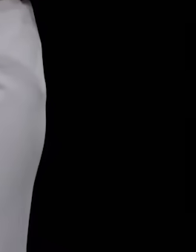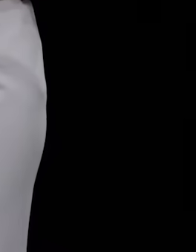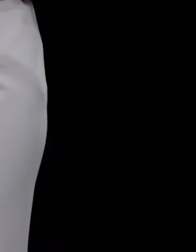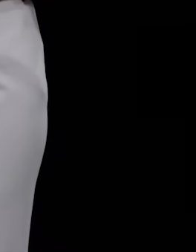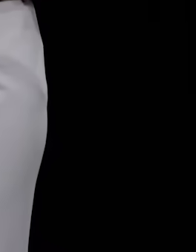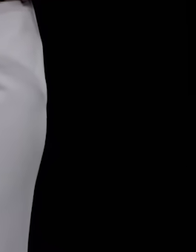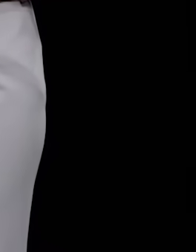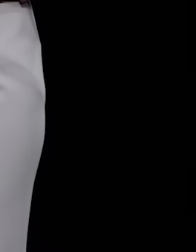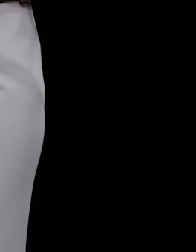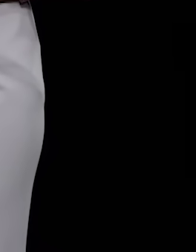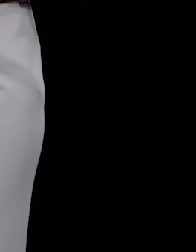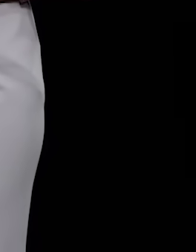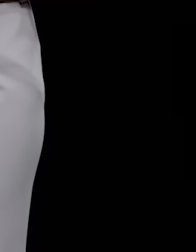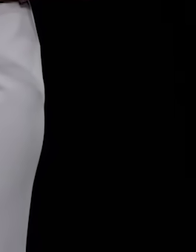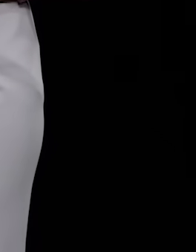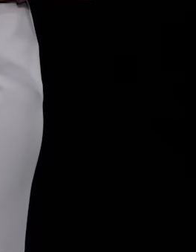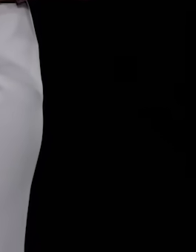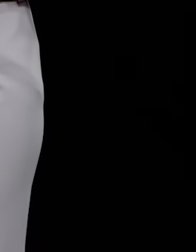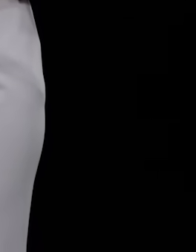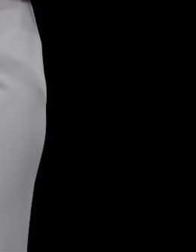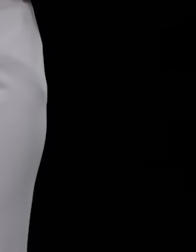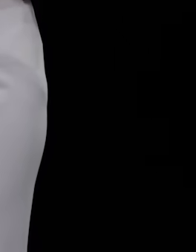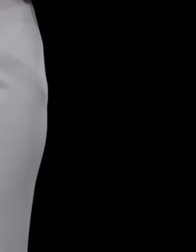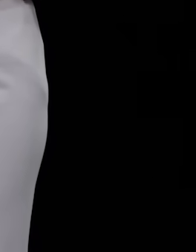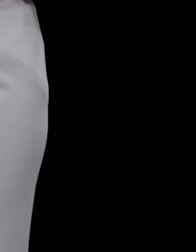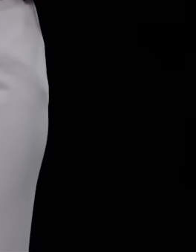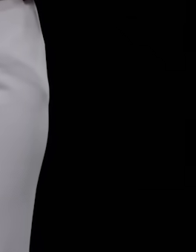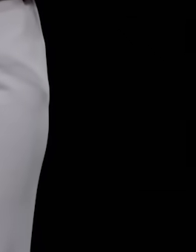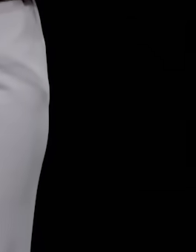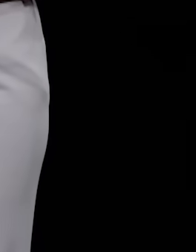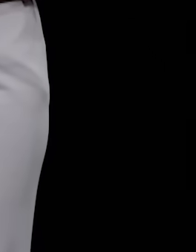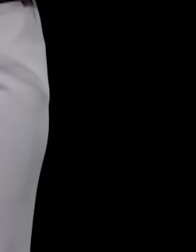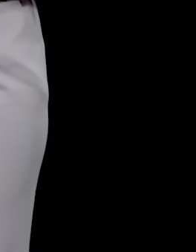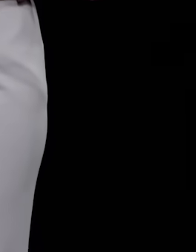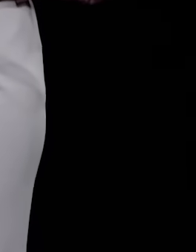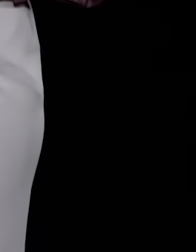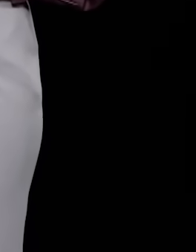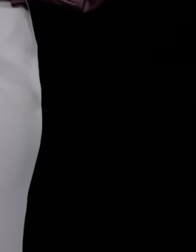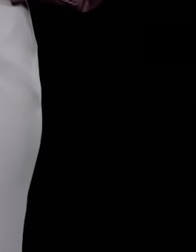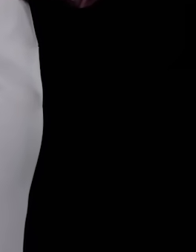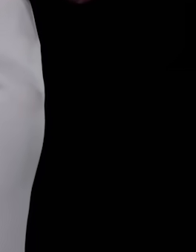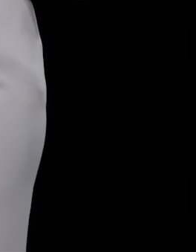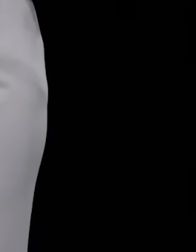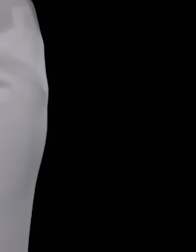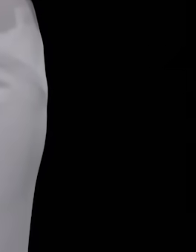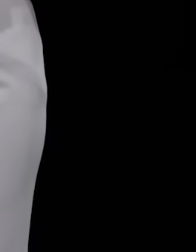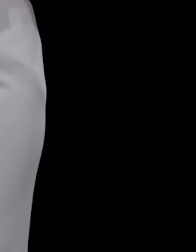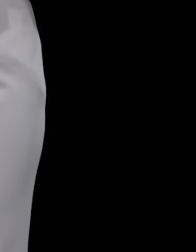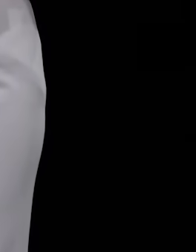홍입니다 언제 어디서나 내손안의 뉴스 광주 NBC 뉴스 유튜브 구독으로 함께하세요